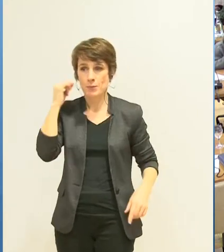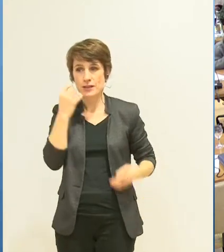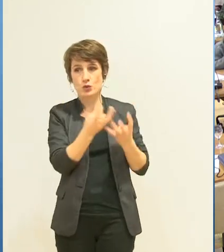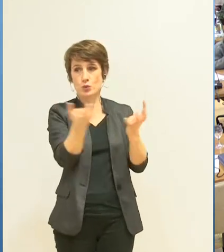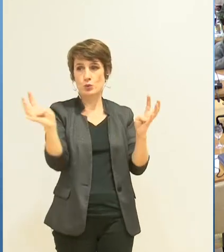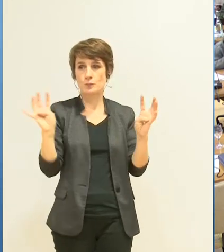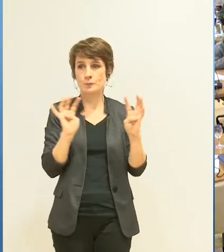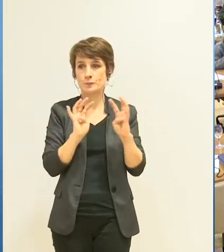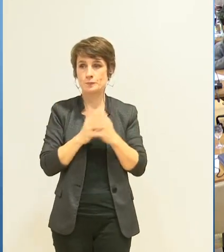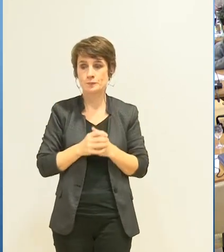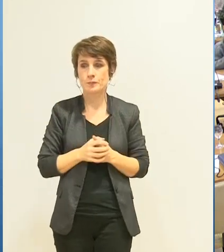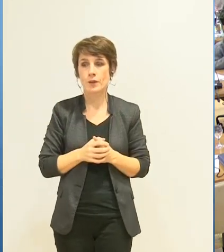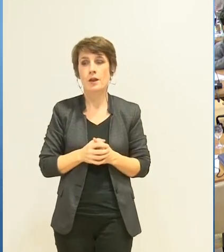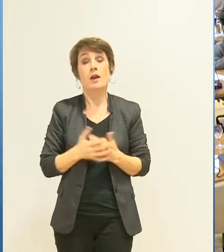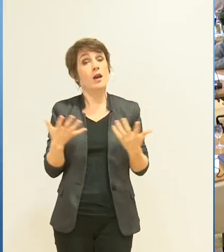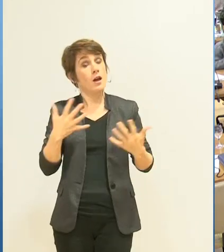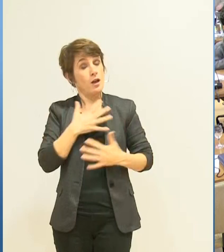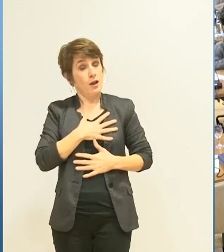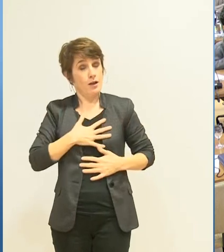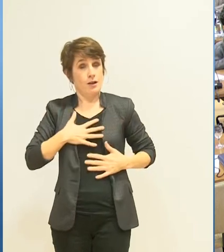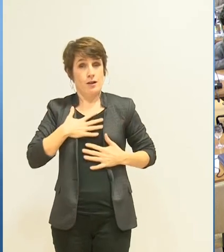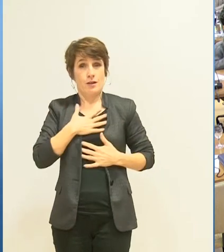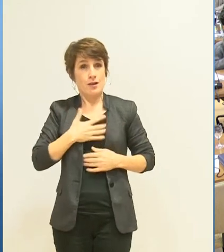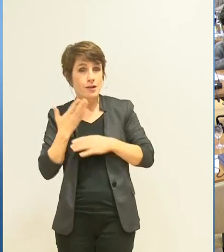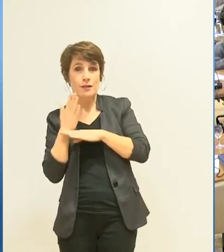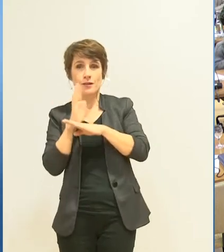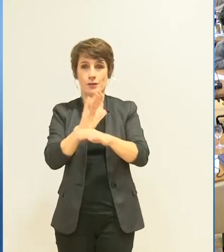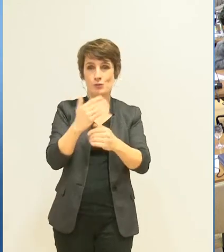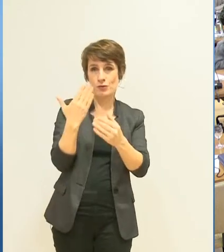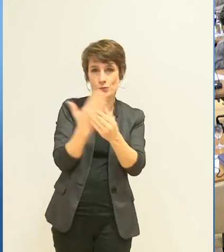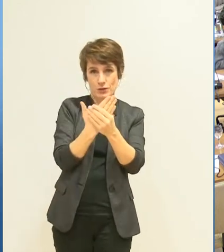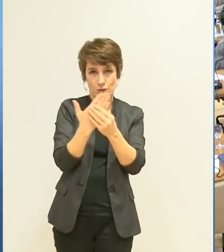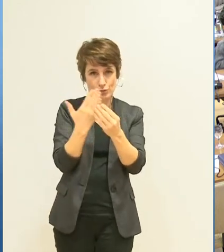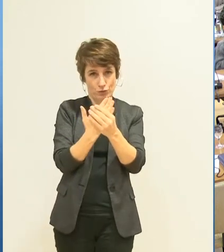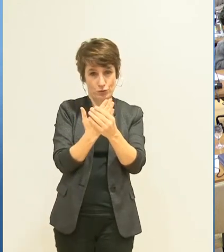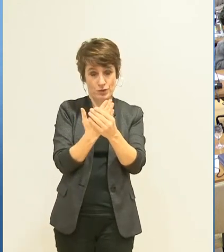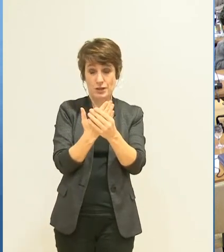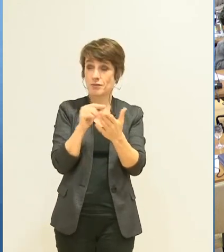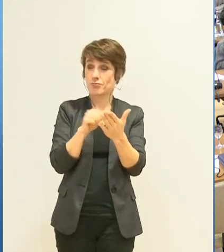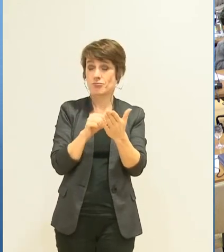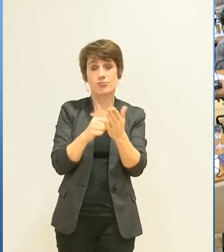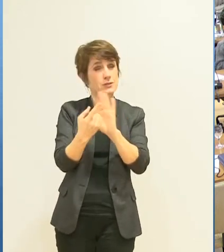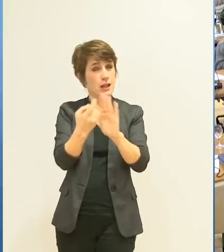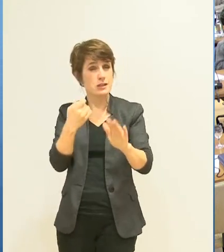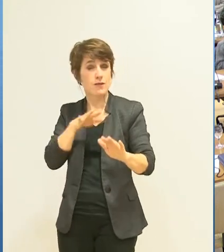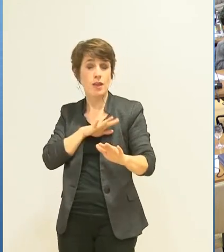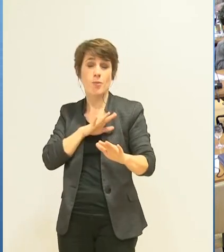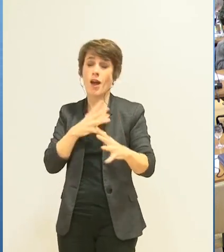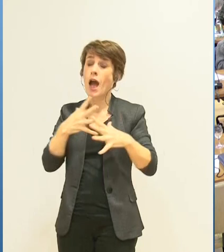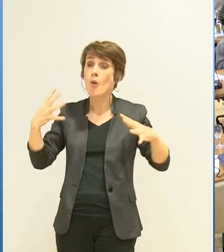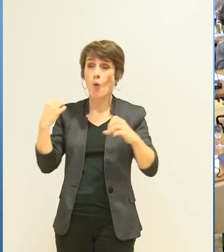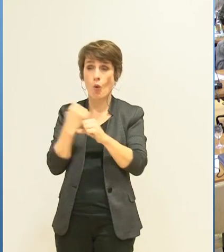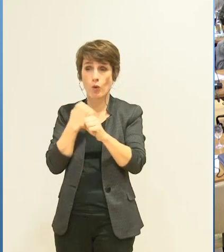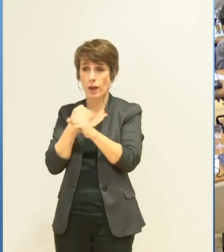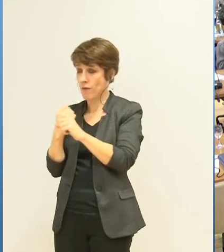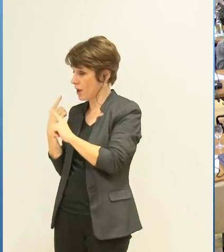j'ai le plaisir de vous présenter ce dossier qui est le résultat d'un très large travail j'allais dire